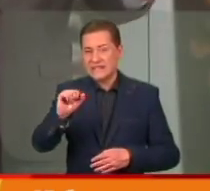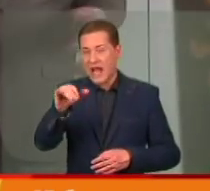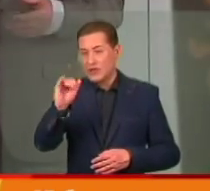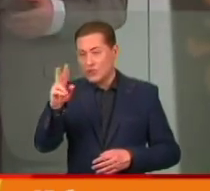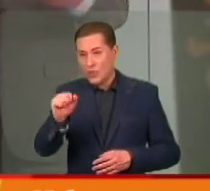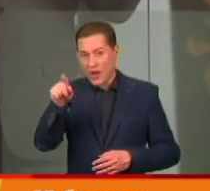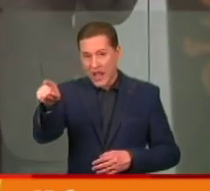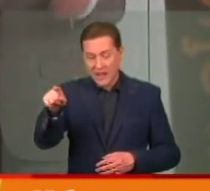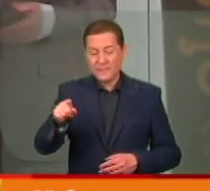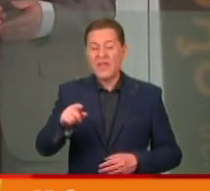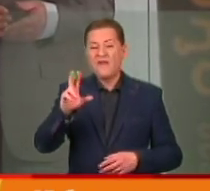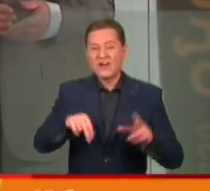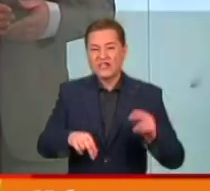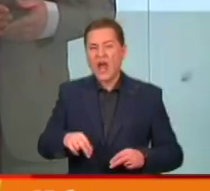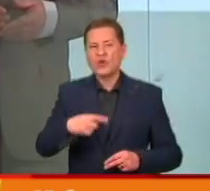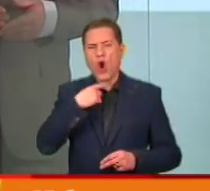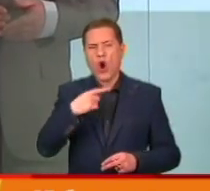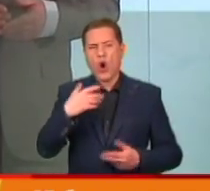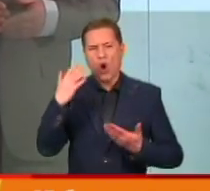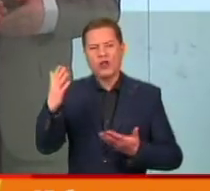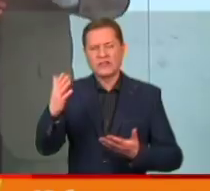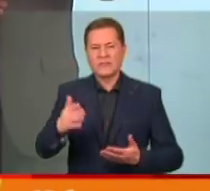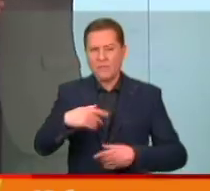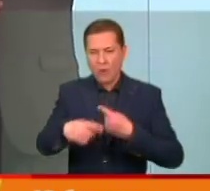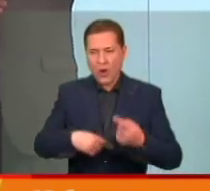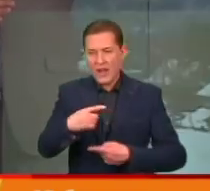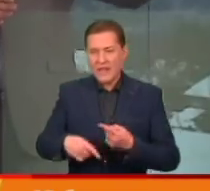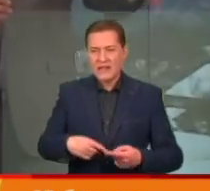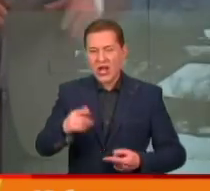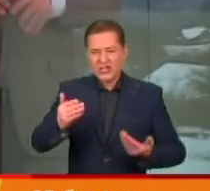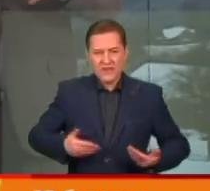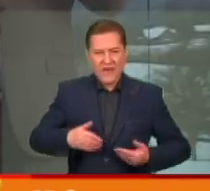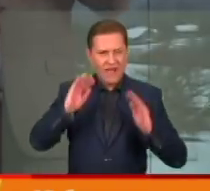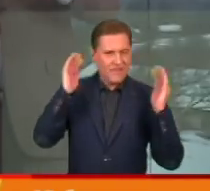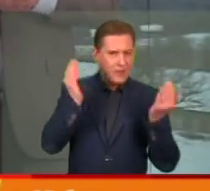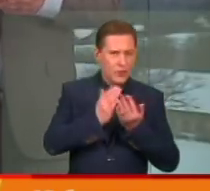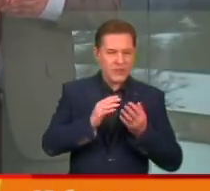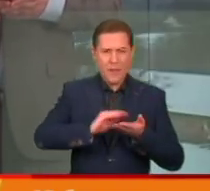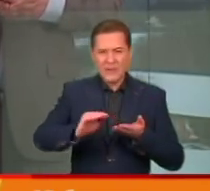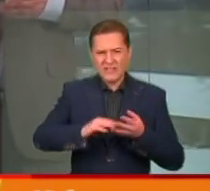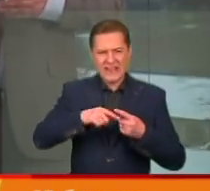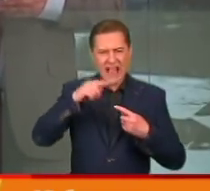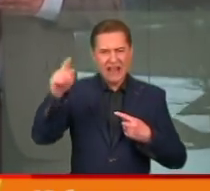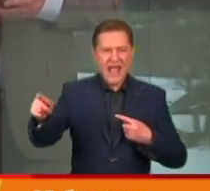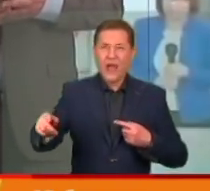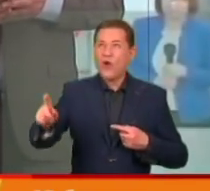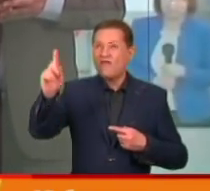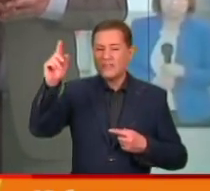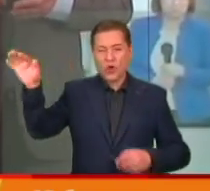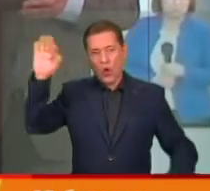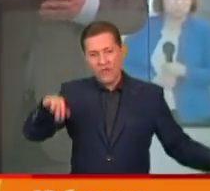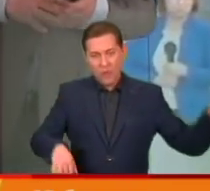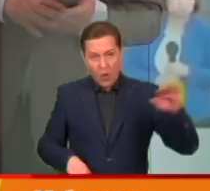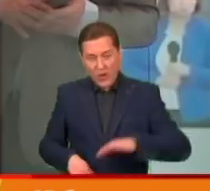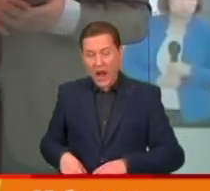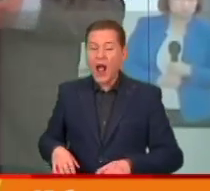і вважають голосом покоління, але живе він здебільшого відлюдно. Пише далеко від цивілізації, високо в горах.